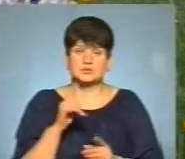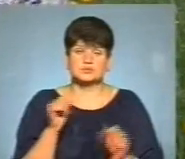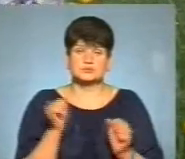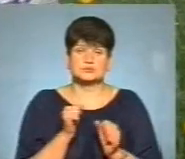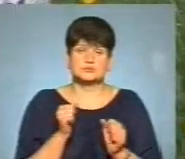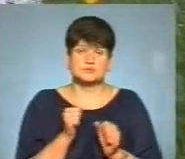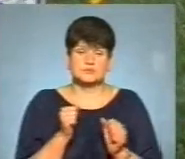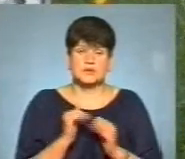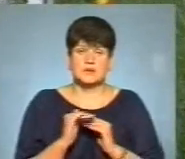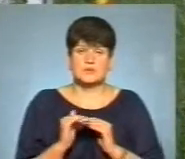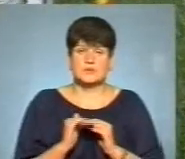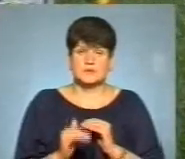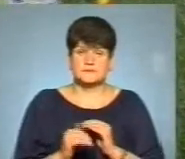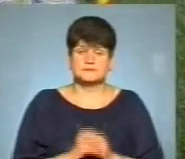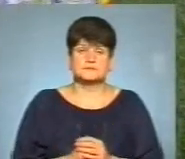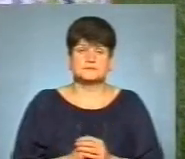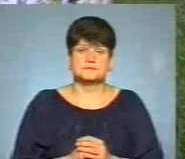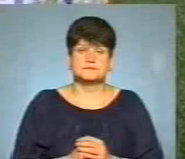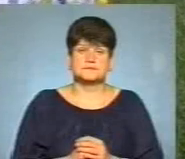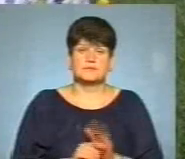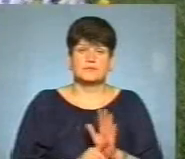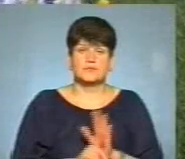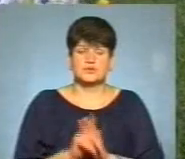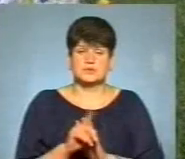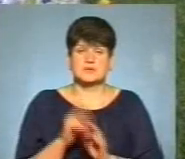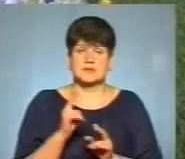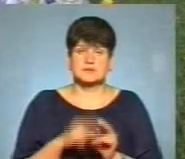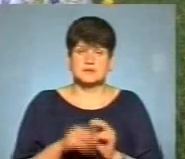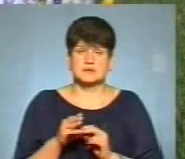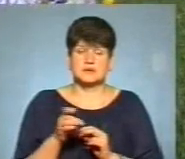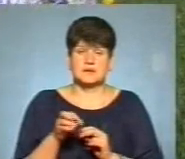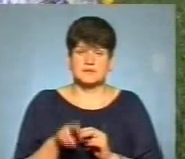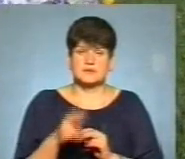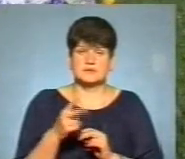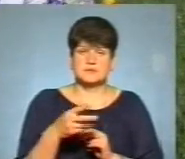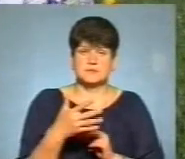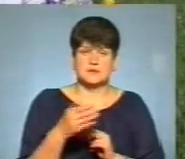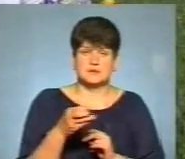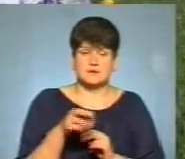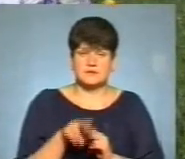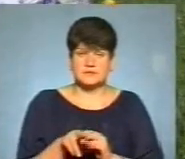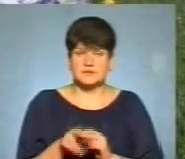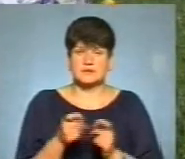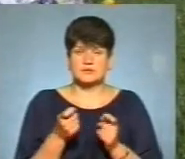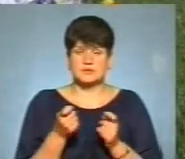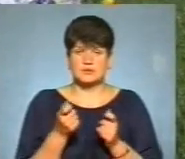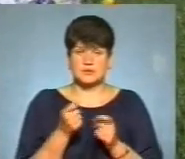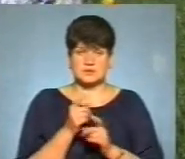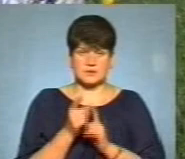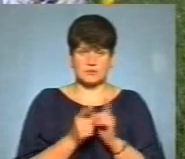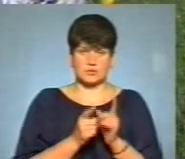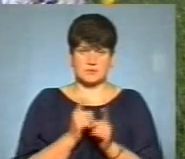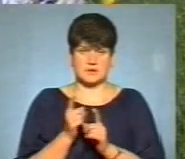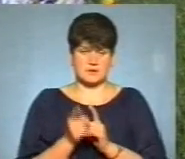померзло на полях. Починаючи вже десь з кінця травня, з 25 травня, трошки синоптика